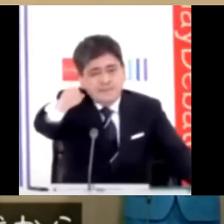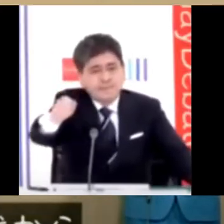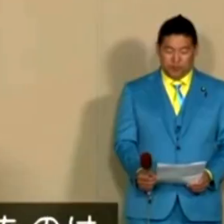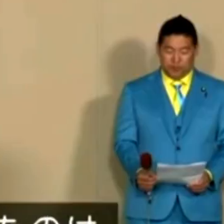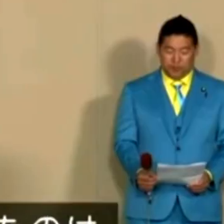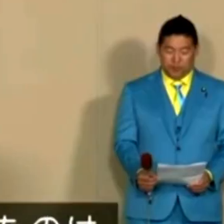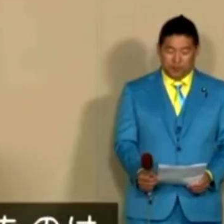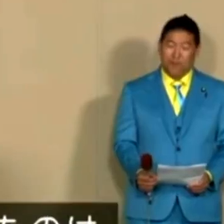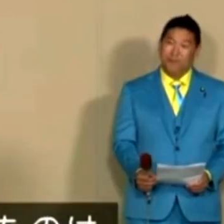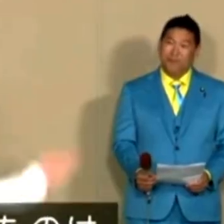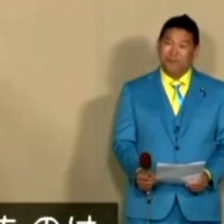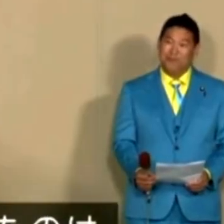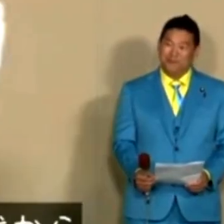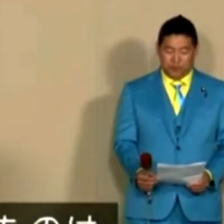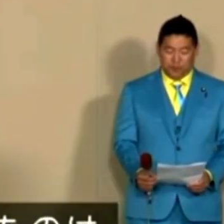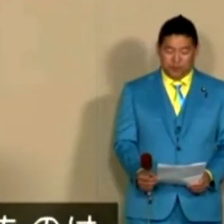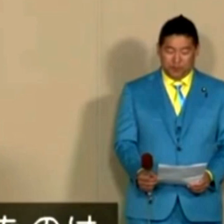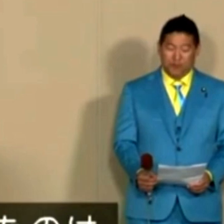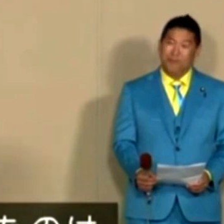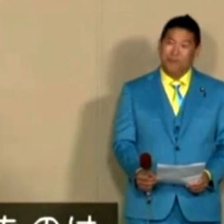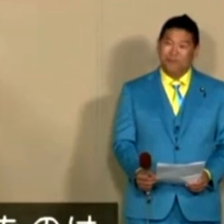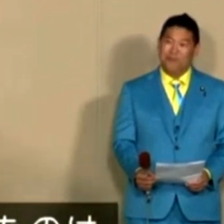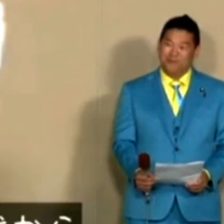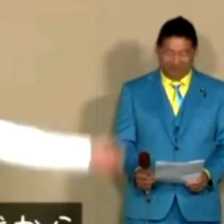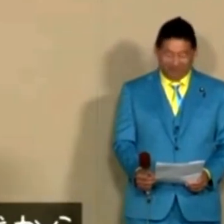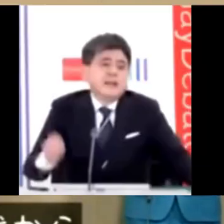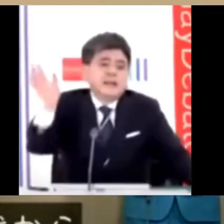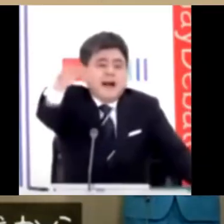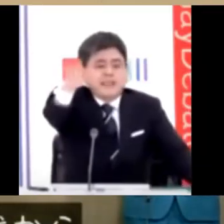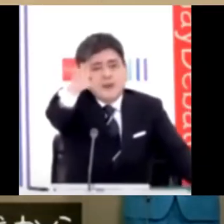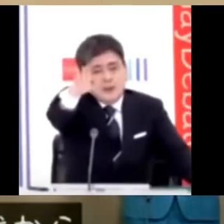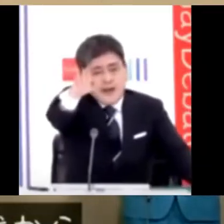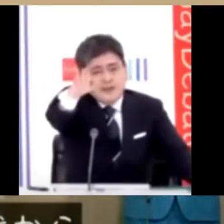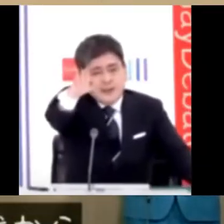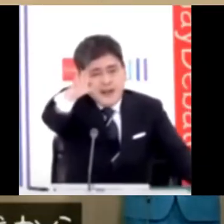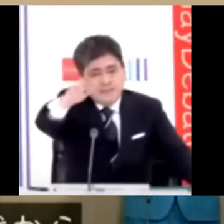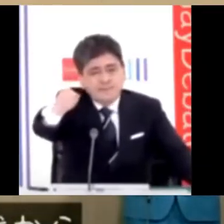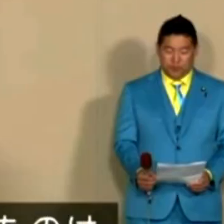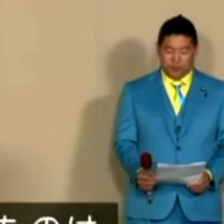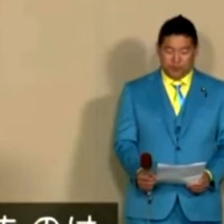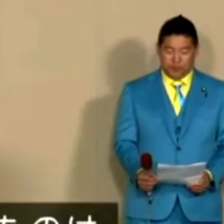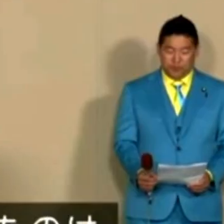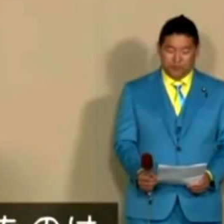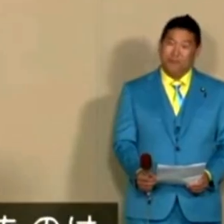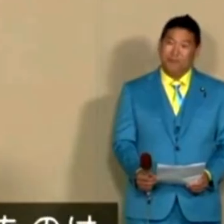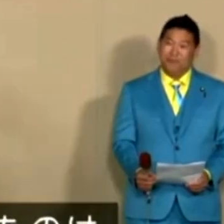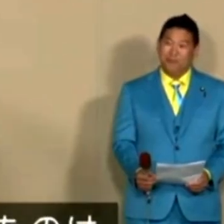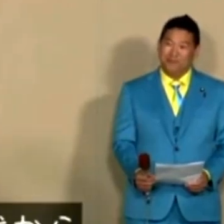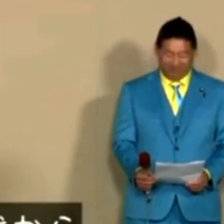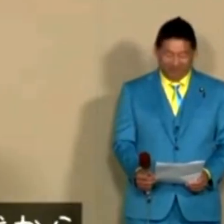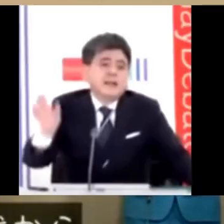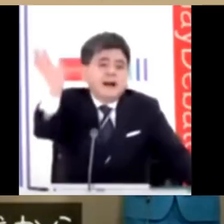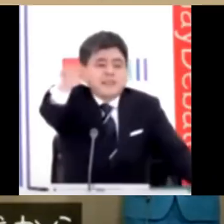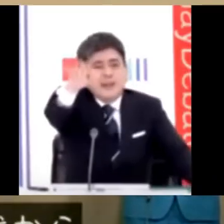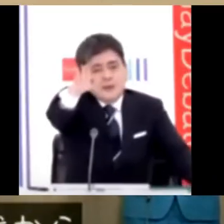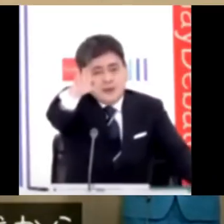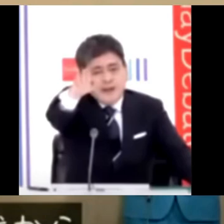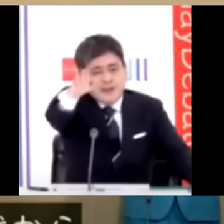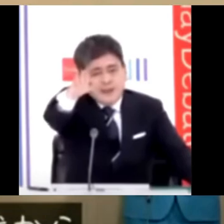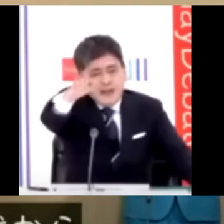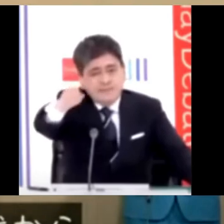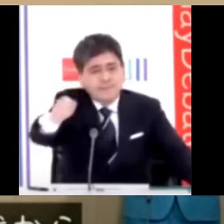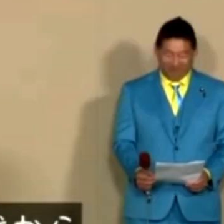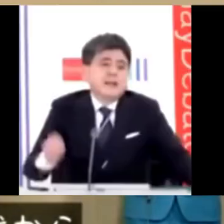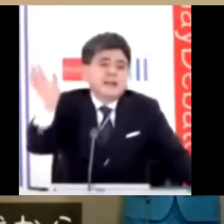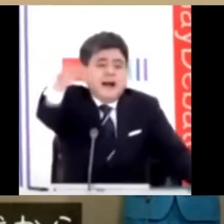控えてください。 おじいちゃんの代からし、あいえ、おじいちゃんの代からし、あいえ、おじいちゃんの代からし、 発言を控えてください。 おじいちゃんの代からし、あいえ、おじいちゃんの代からし、 発言